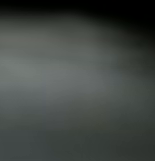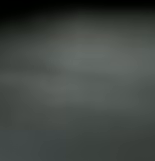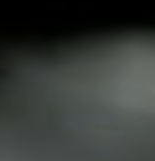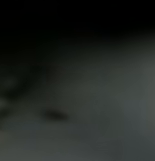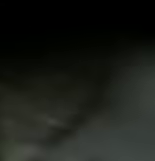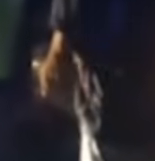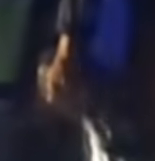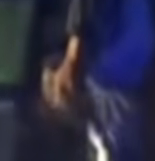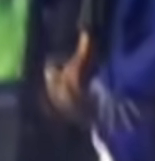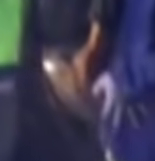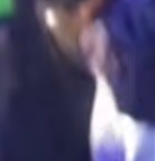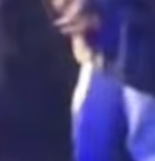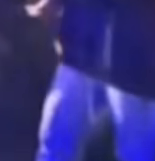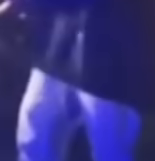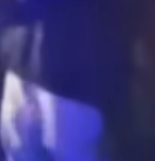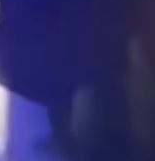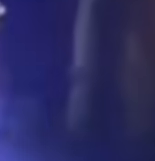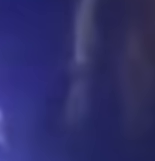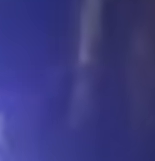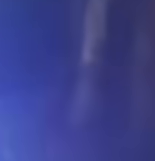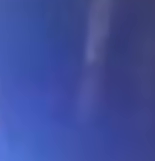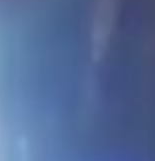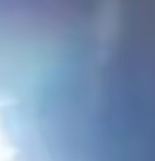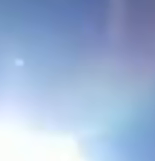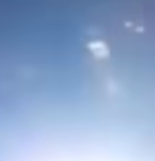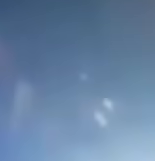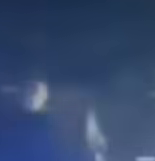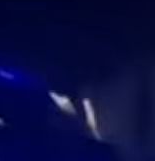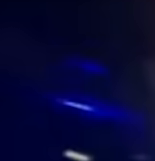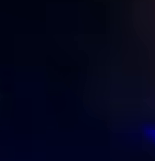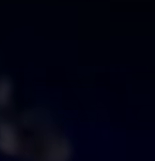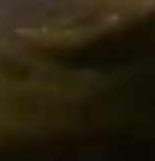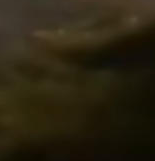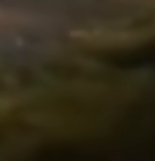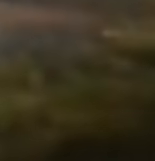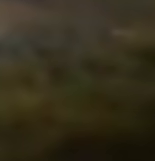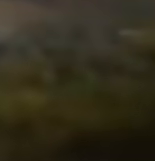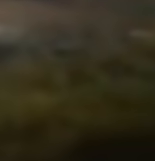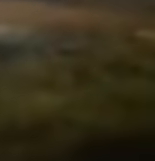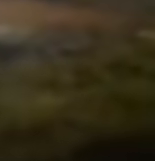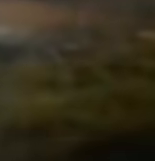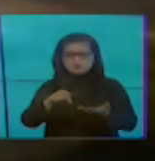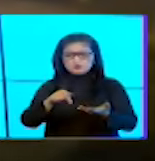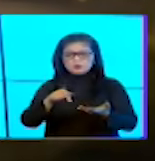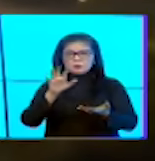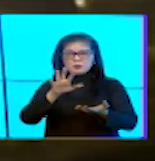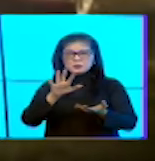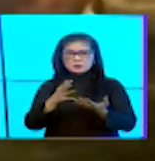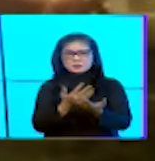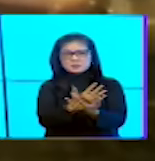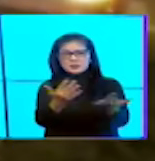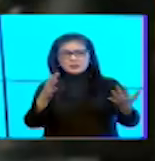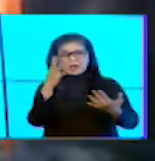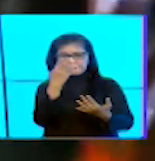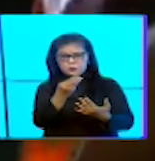jalan berbatu serta berlubang. Kondisi ini tidak menyurutkan tekad pemudik untuk berlebaran di kampung halaman.